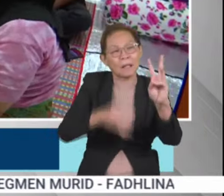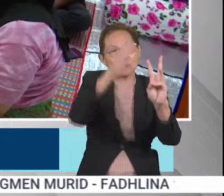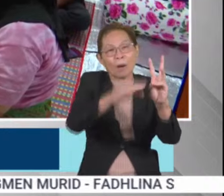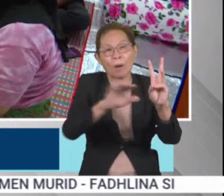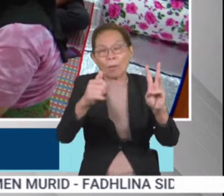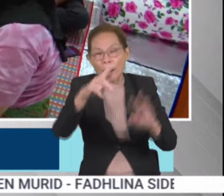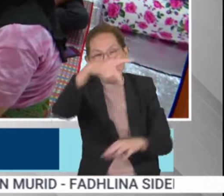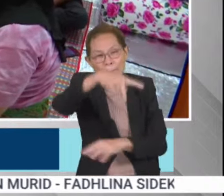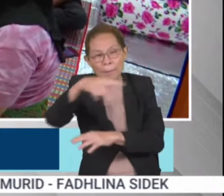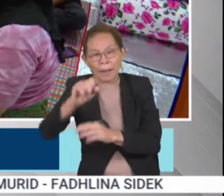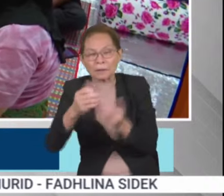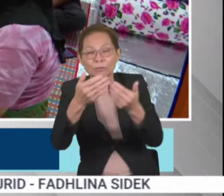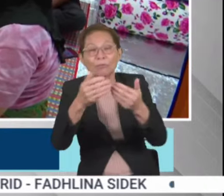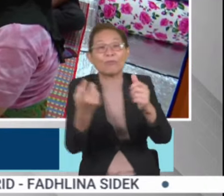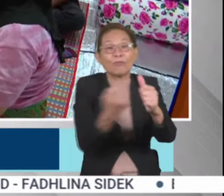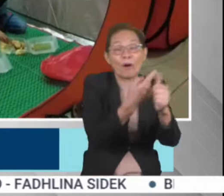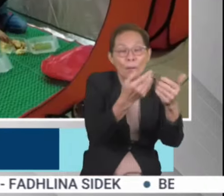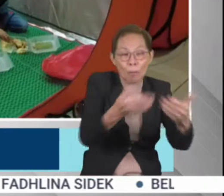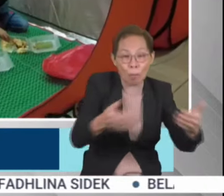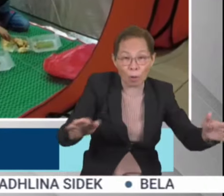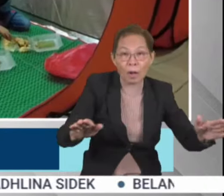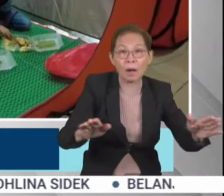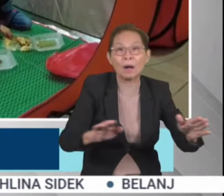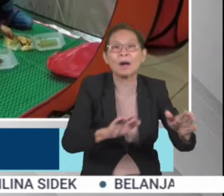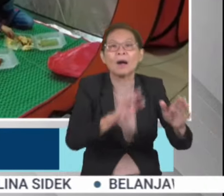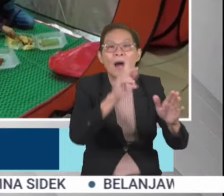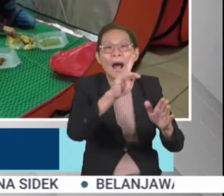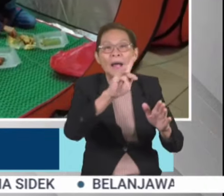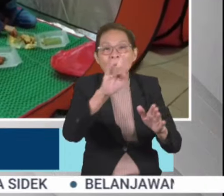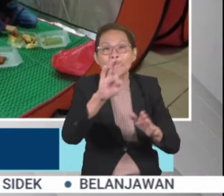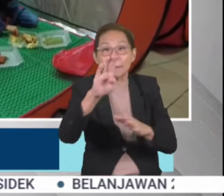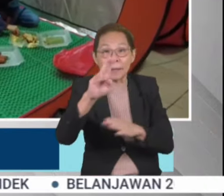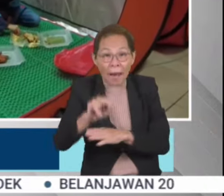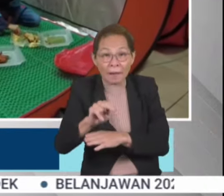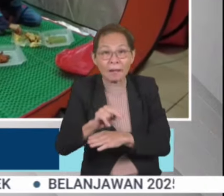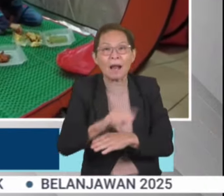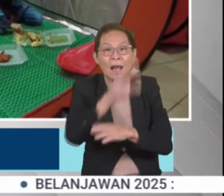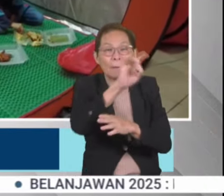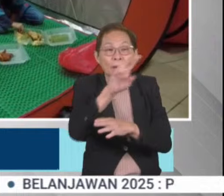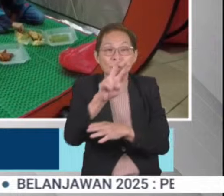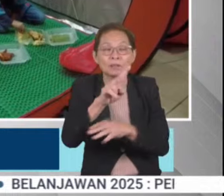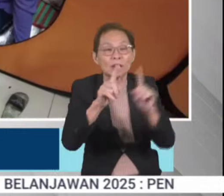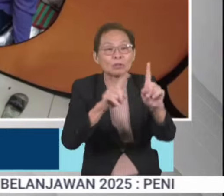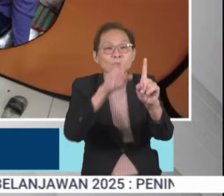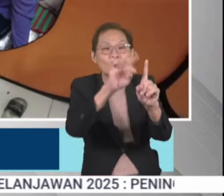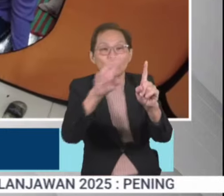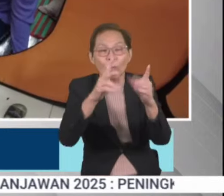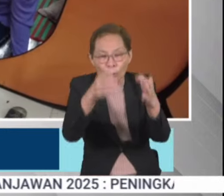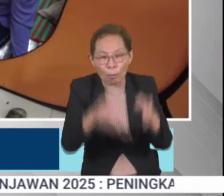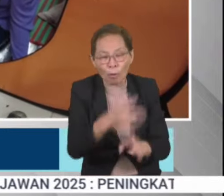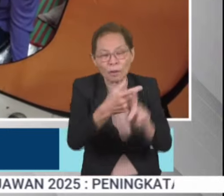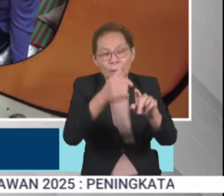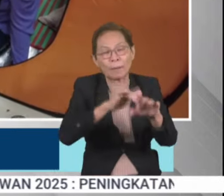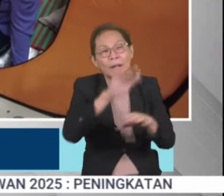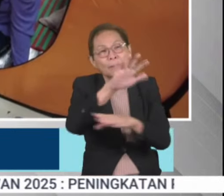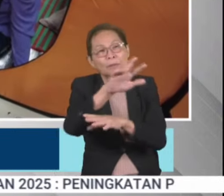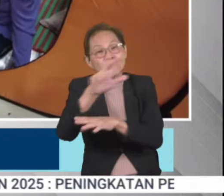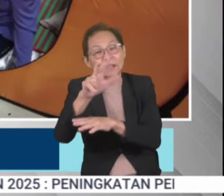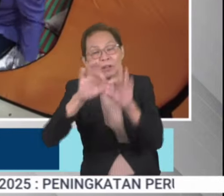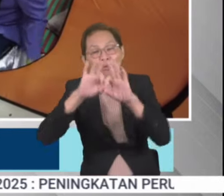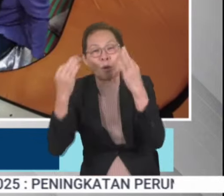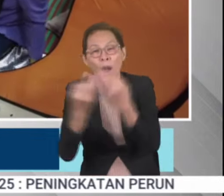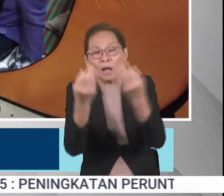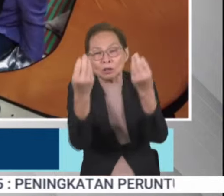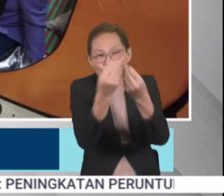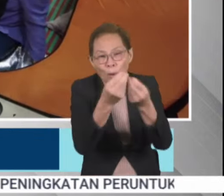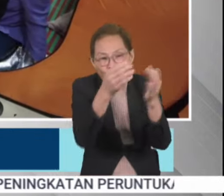lalu. PPS pertama dibuka di Institut Kemahiran Belia Negara menempatkan 182 penduduk daripada 53 keluarga. Ekoran jumlah